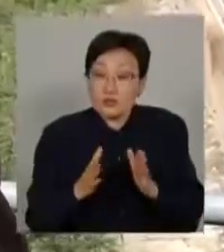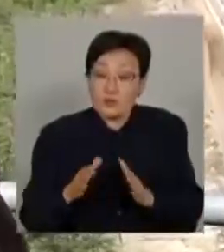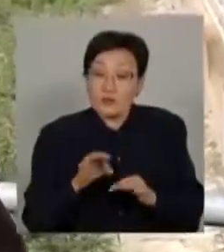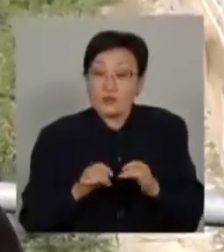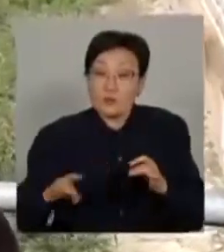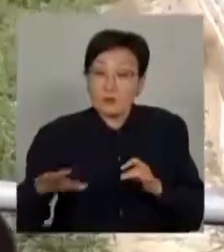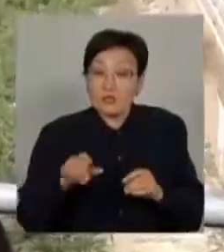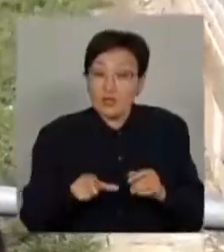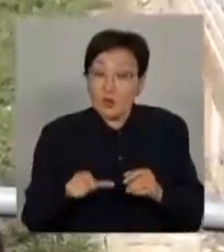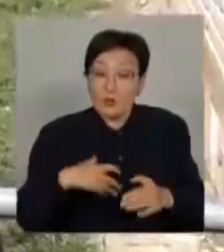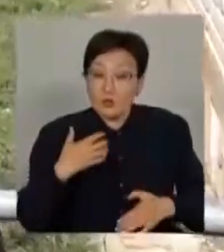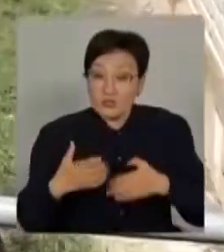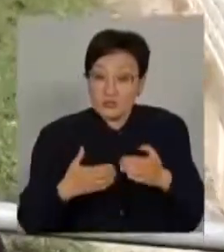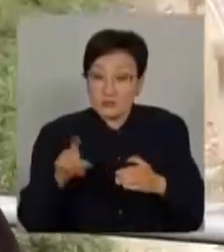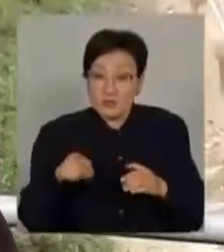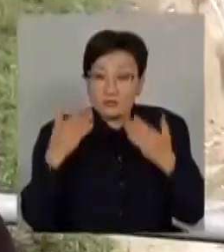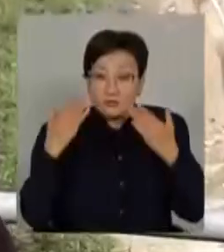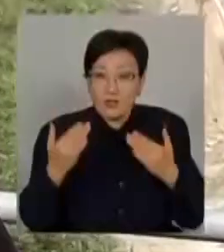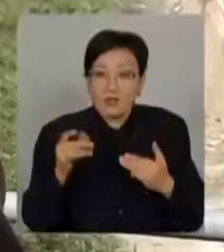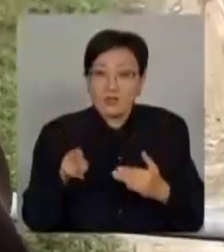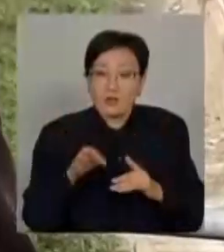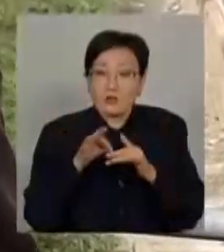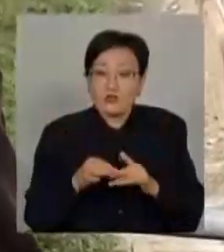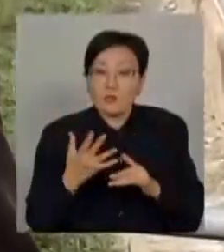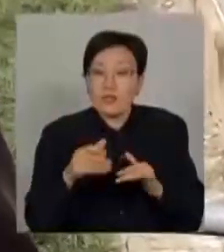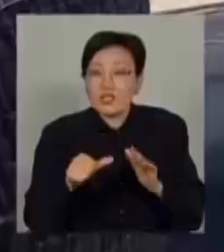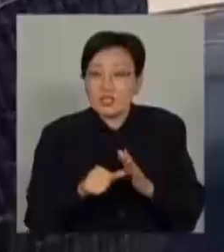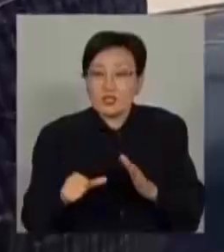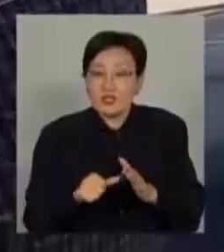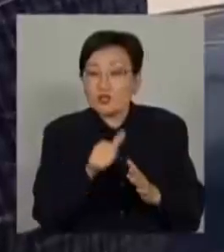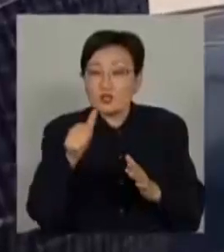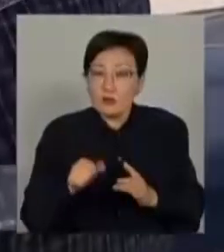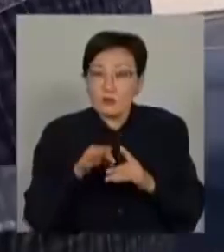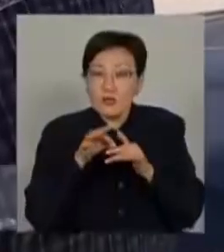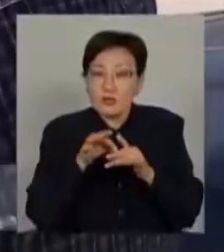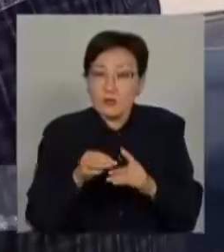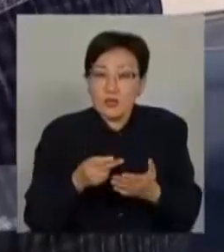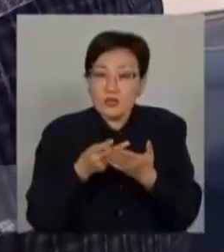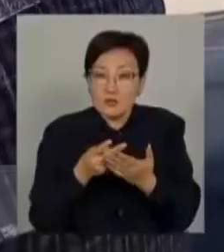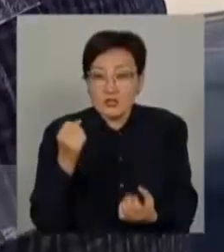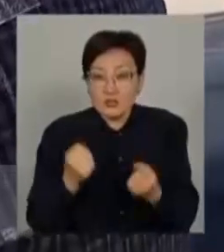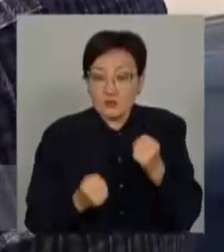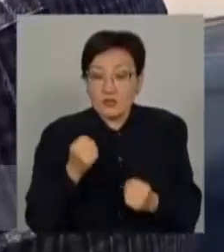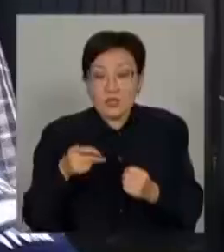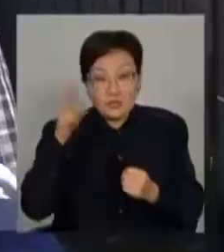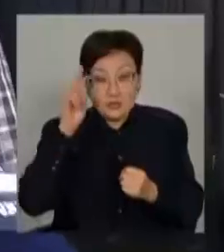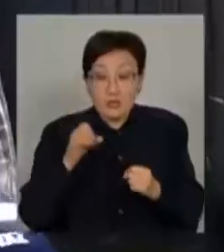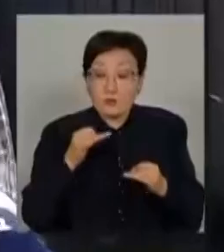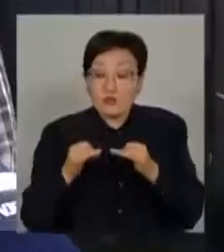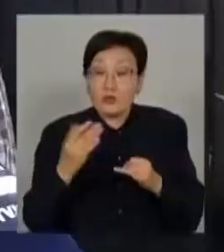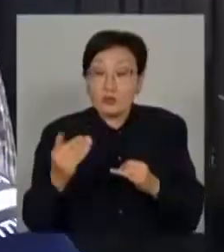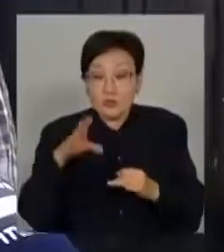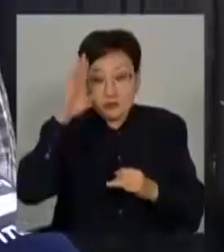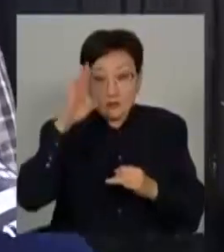в районе дороги ужасные. Даже не знаю, как она будет 5-6 часов в машине. Нам удалось поговорить с дядей водителя подростка. Оказалось,